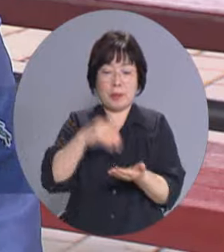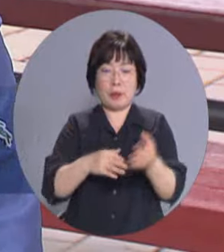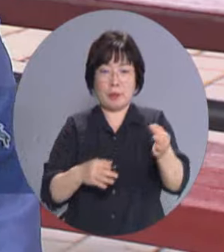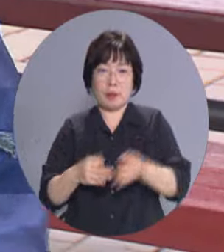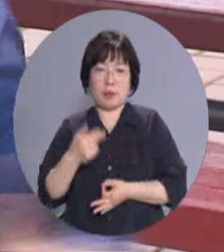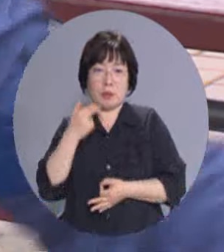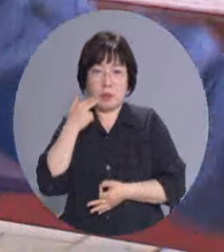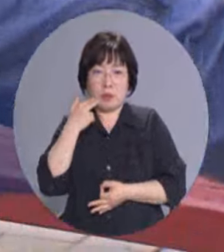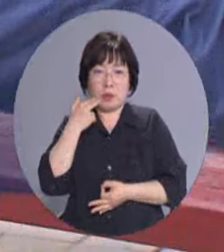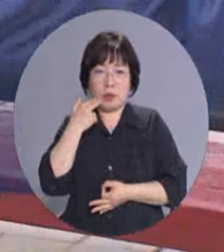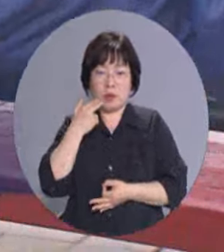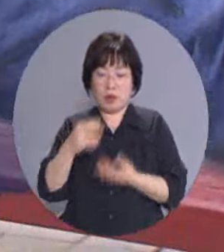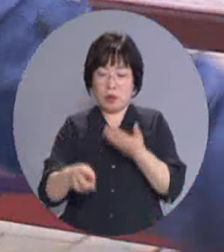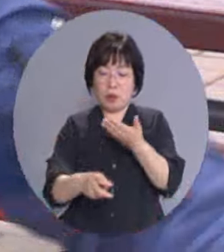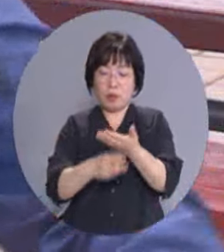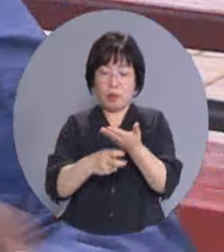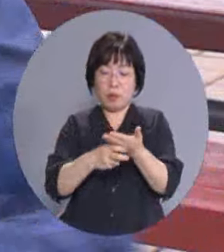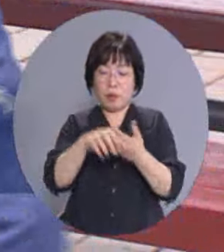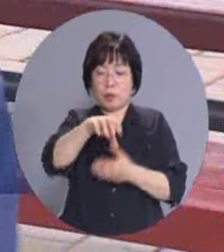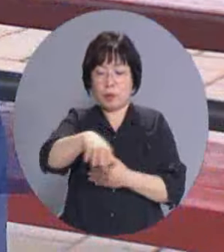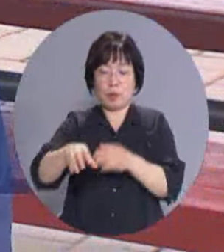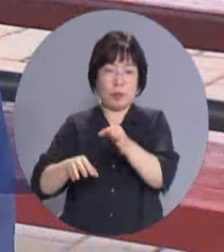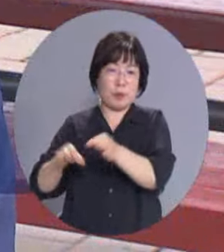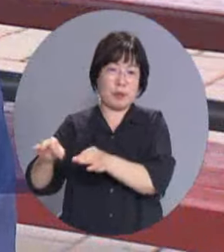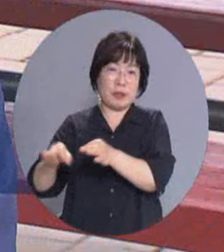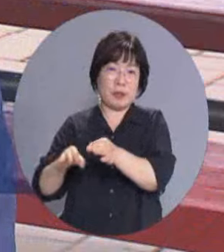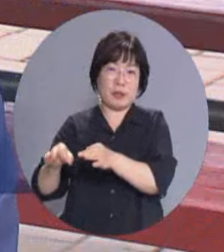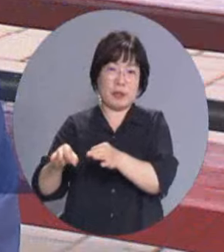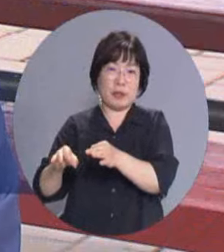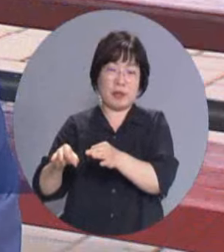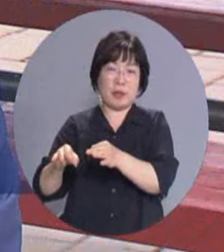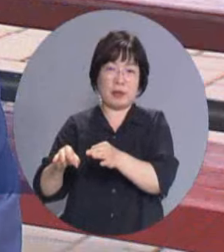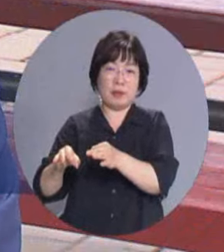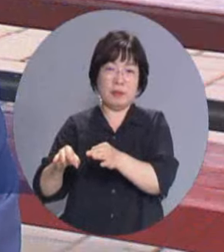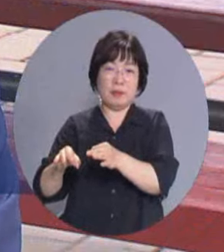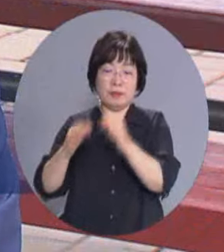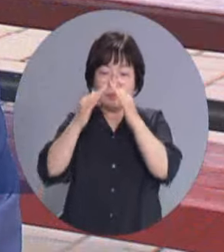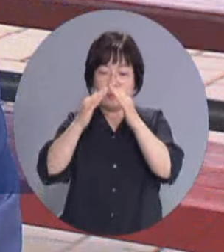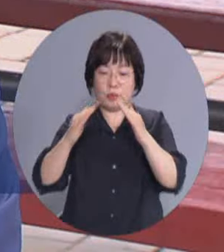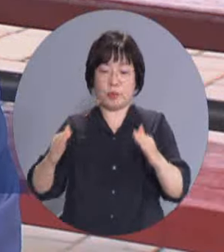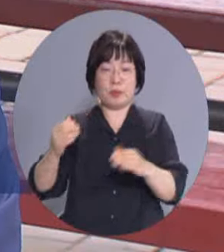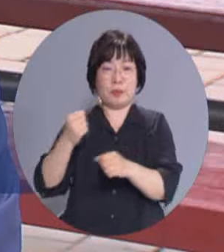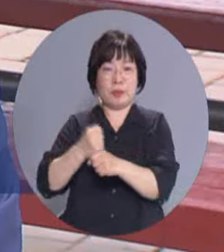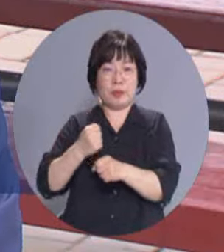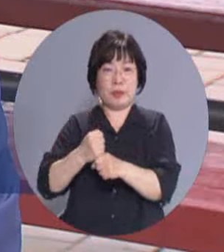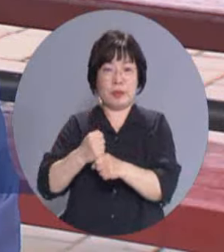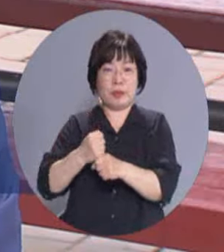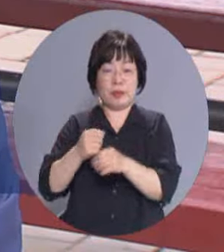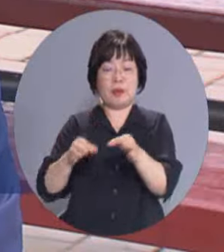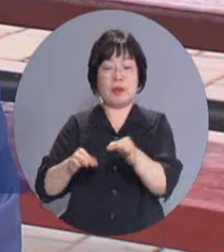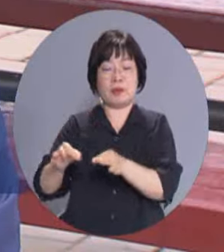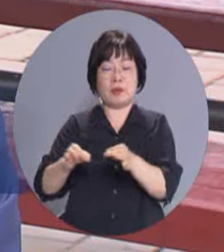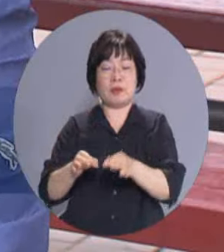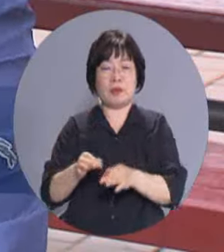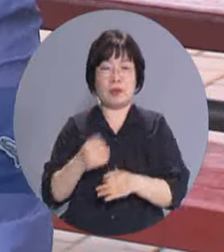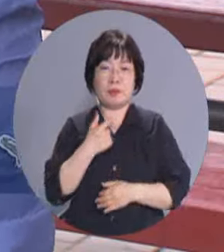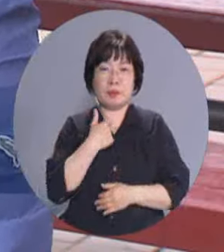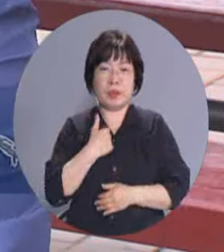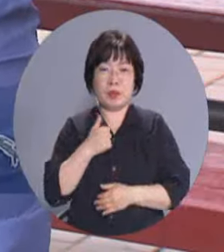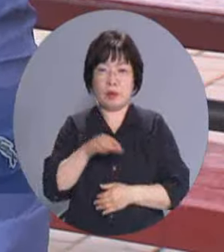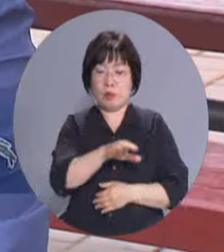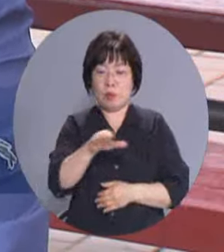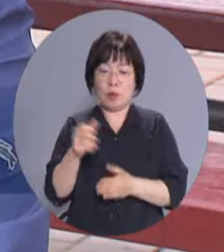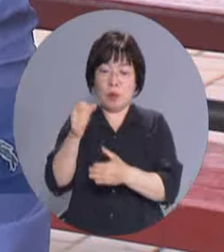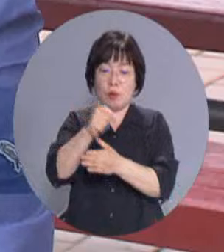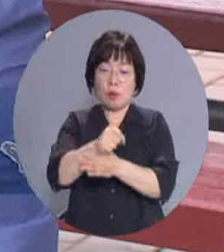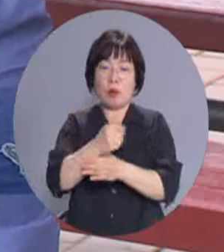없으니까 불법으로 이적 해안 공원에 불법으로 천막을 치고 영업을 한 겁니다 저희들은 허가가